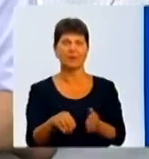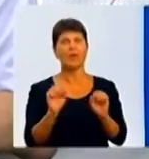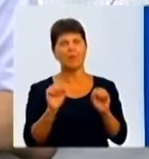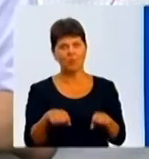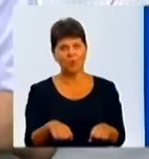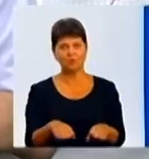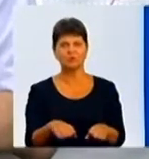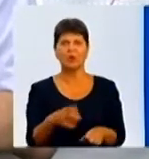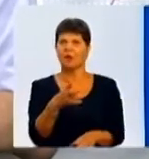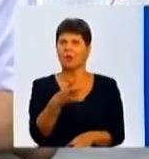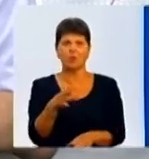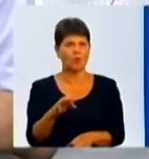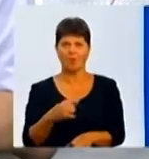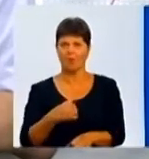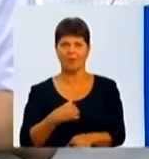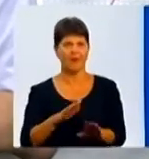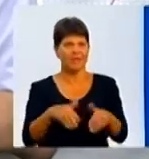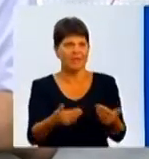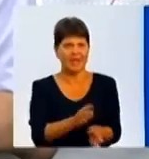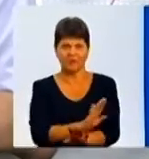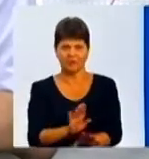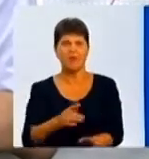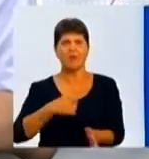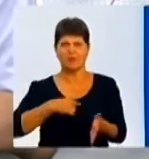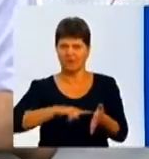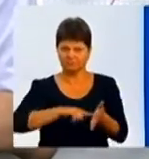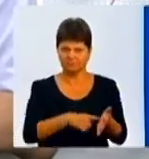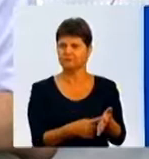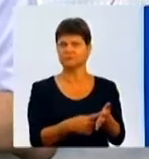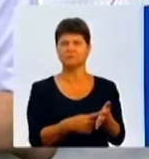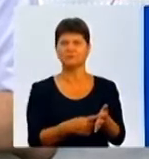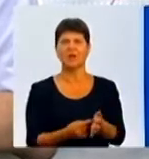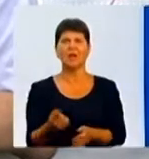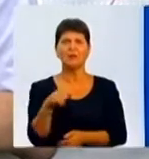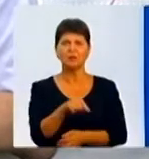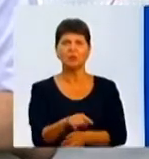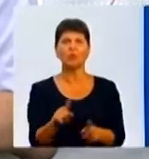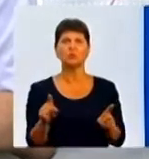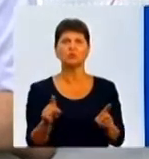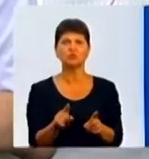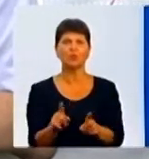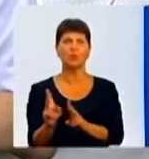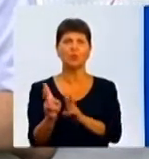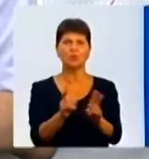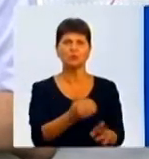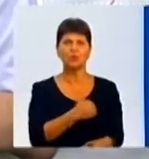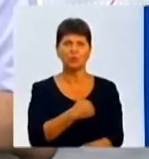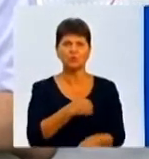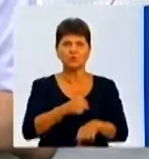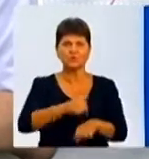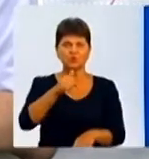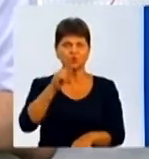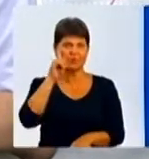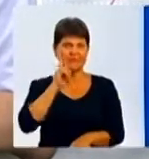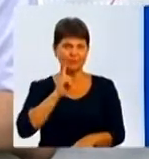я не рекомендую. І ви наполягаєте можна, на цьому? Наполягаю на тому, що хто хоче відчути смак грибів, коли